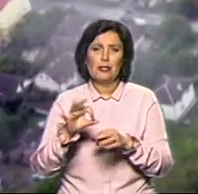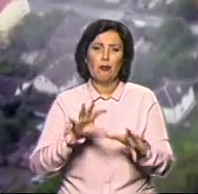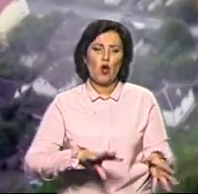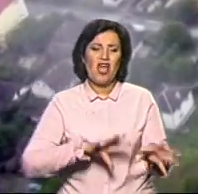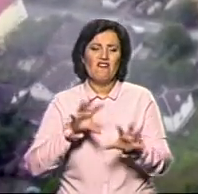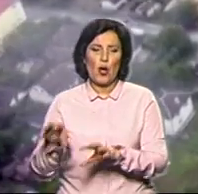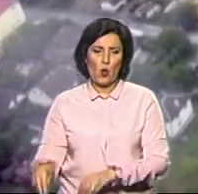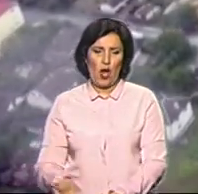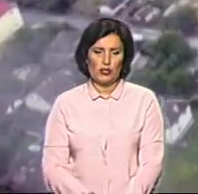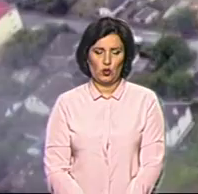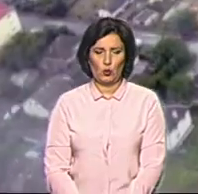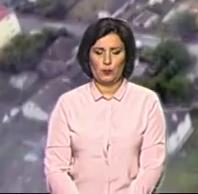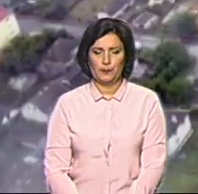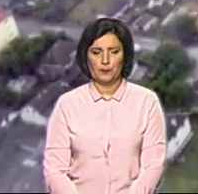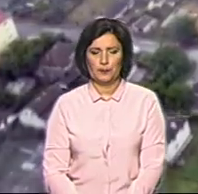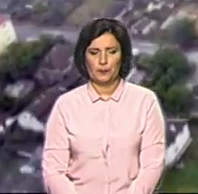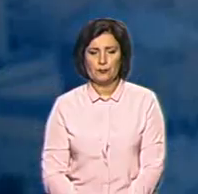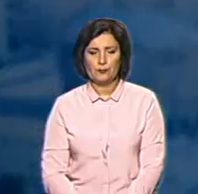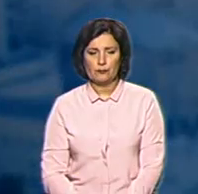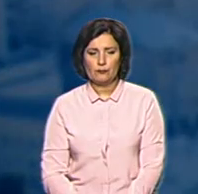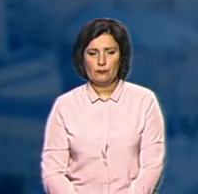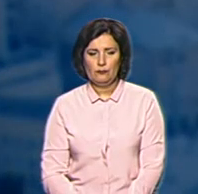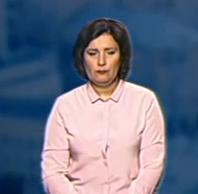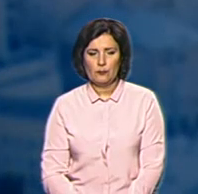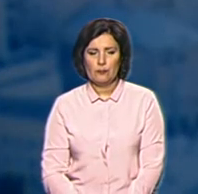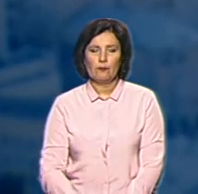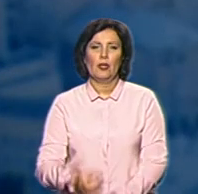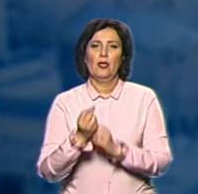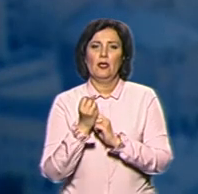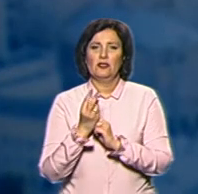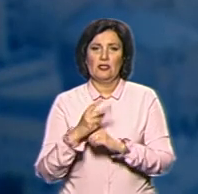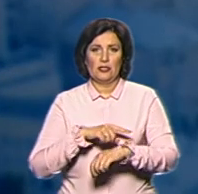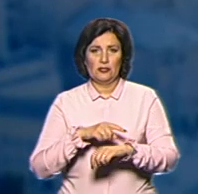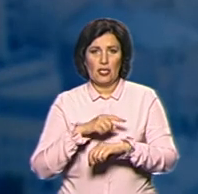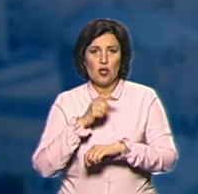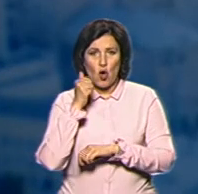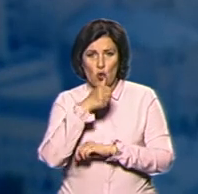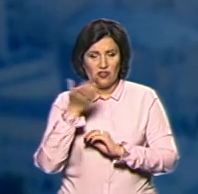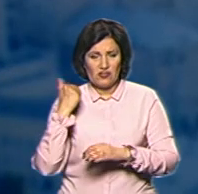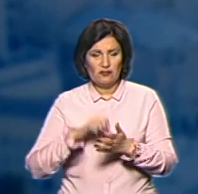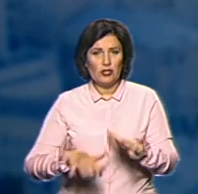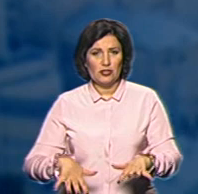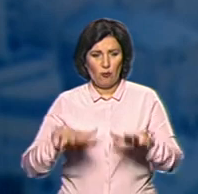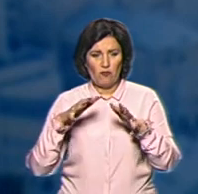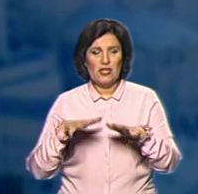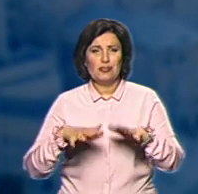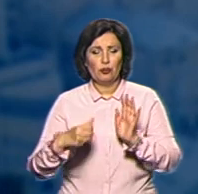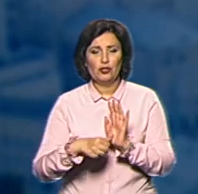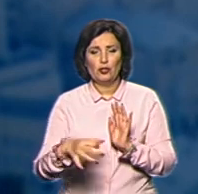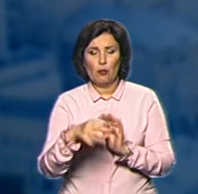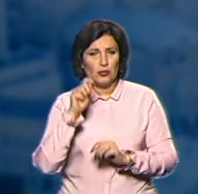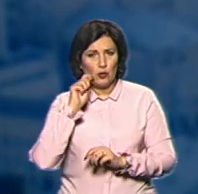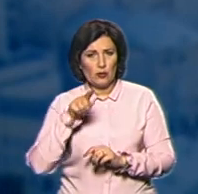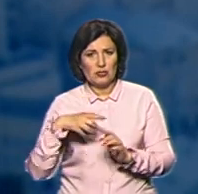Назар Волошенюк. Новини на Суспільному. Буковина. 12 років тому через повені затопило 6 областей України,